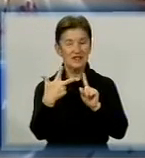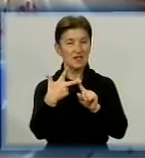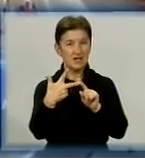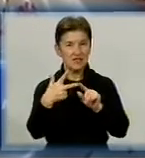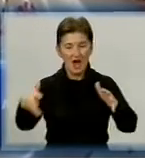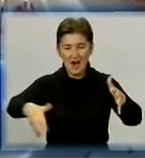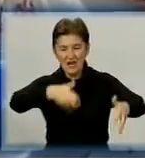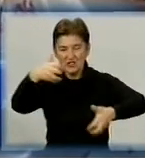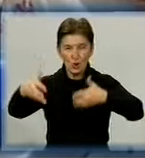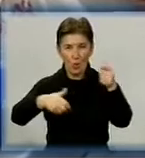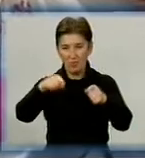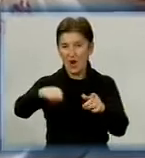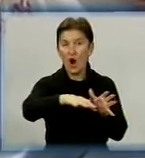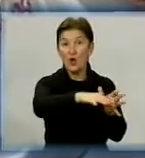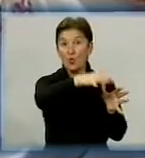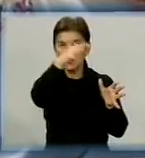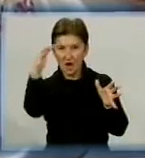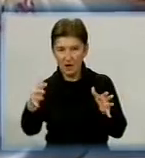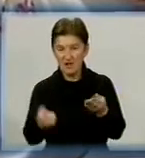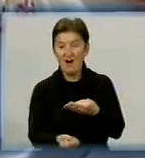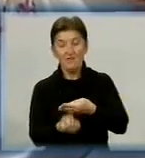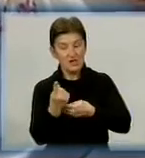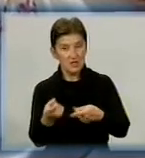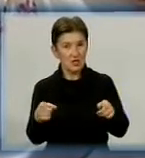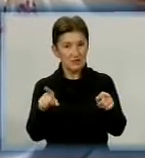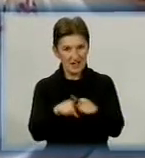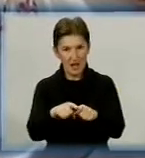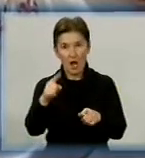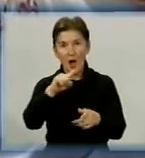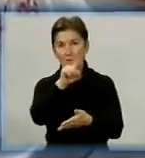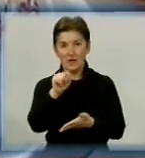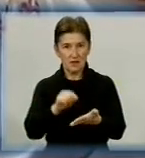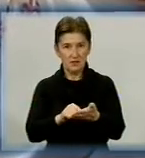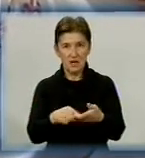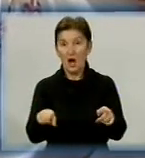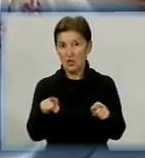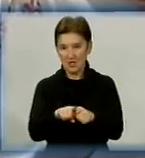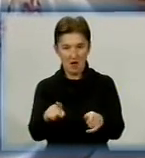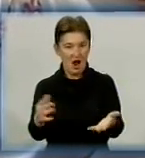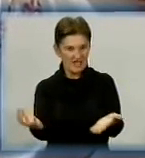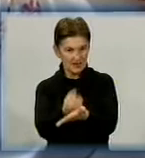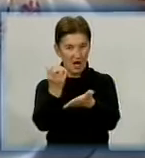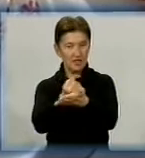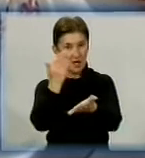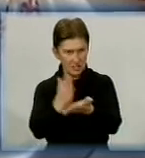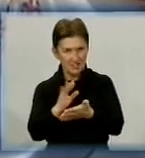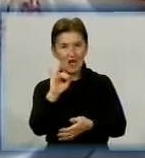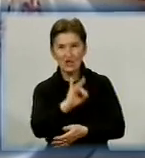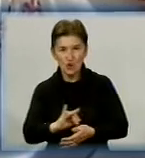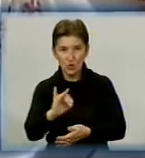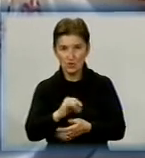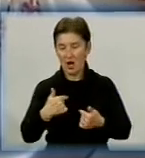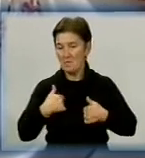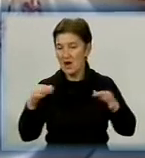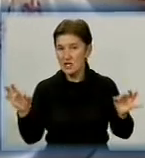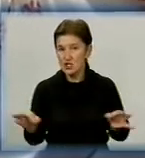цього кургану. І, звичайно, виникло таке питання, що а чого ж у нас така знахідка є історична, і ми